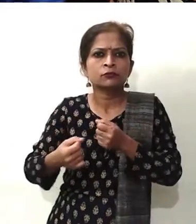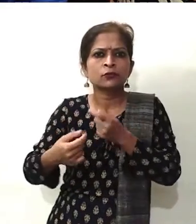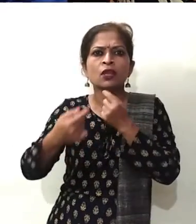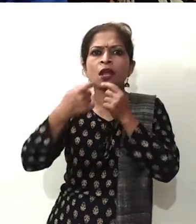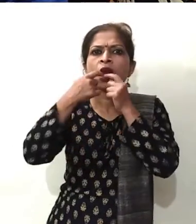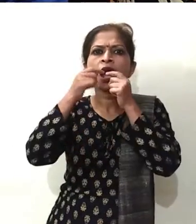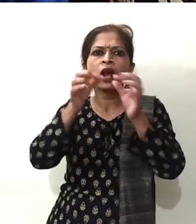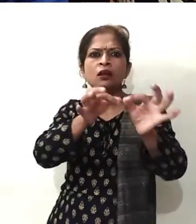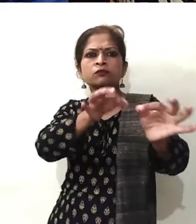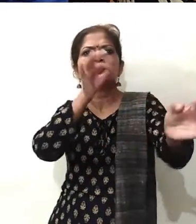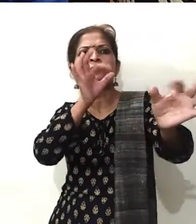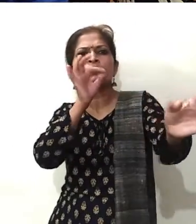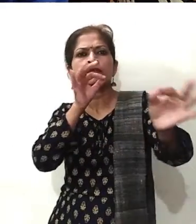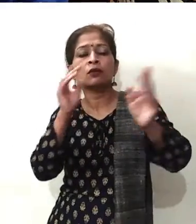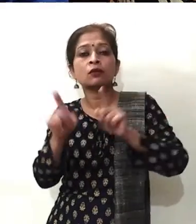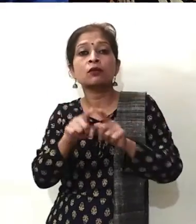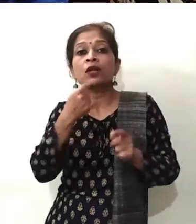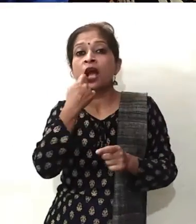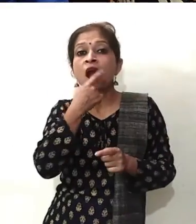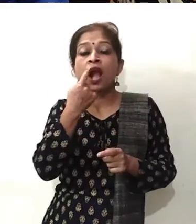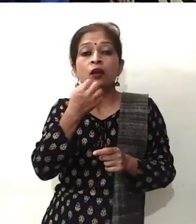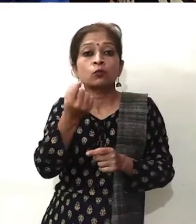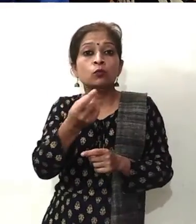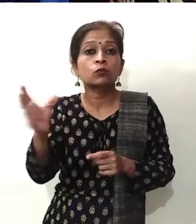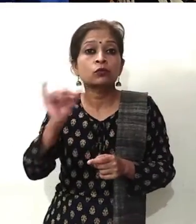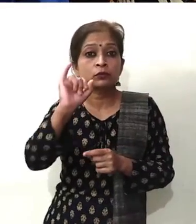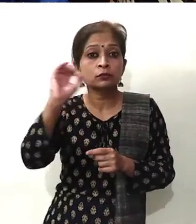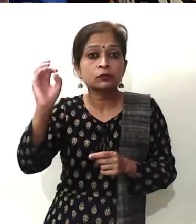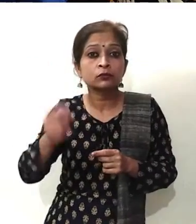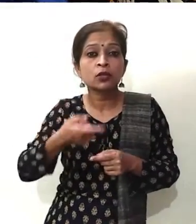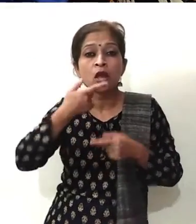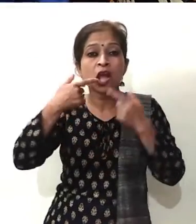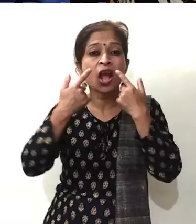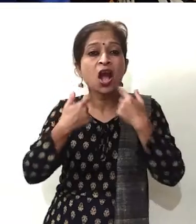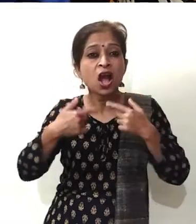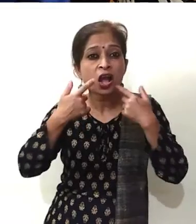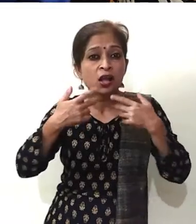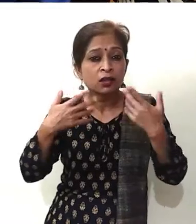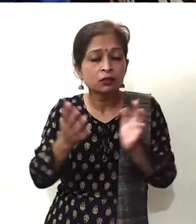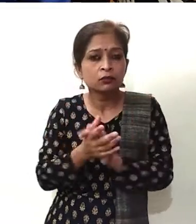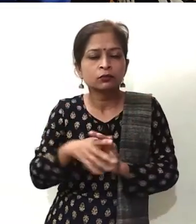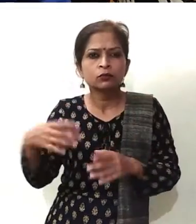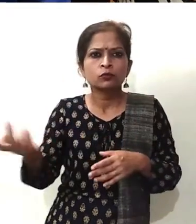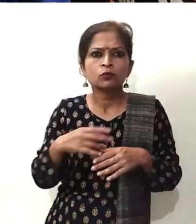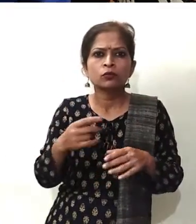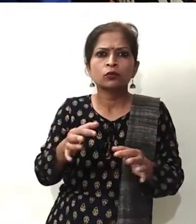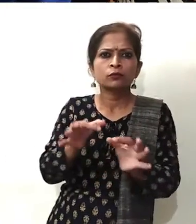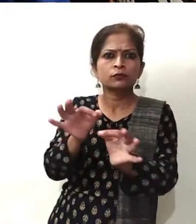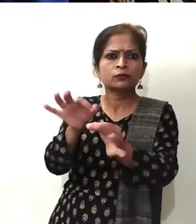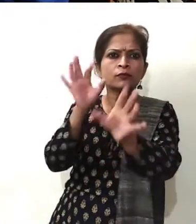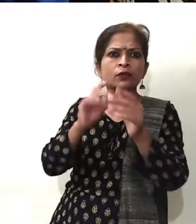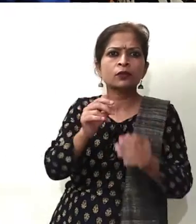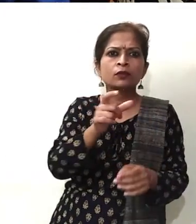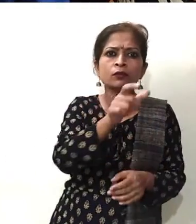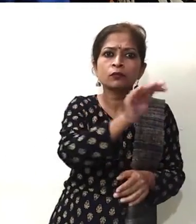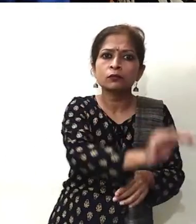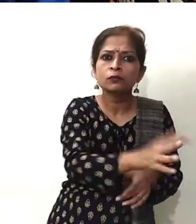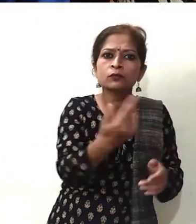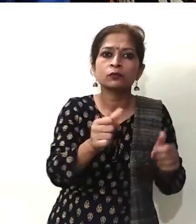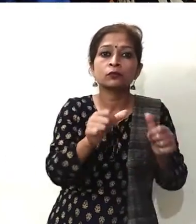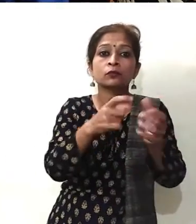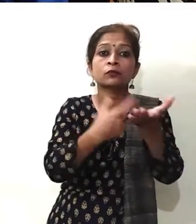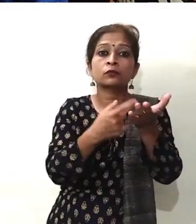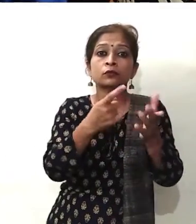लेकिन एक बूंद खून निकल रहा था। तो उसे देख के अर्जुन ने कहा कि अरे आचार्य द्रोण, ऐसी